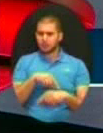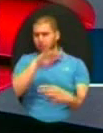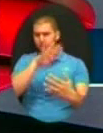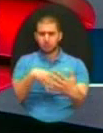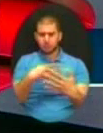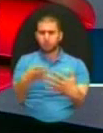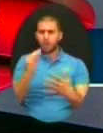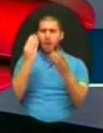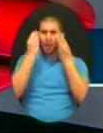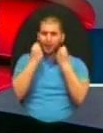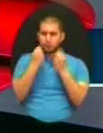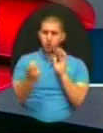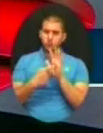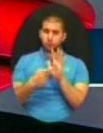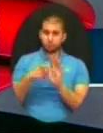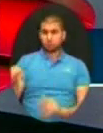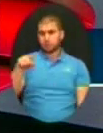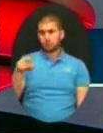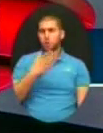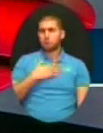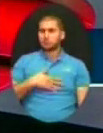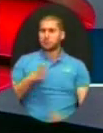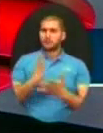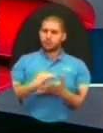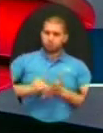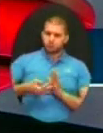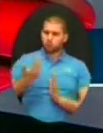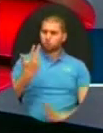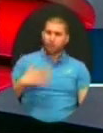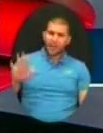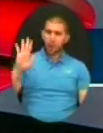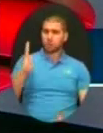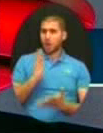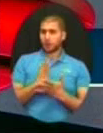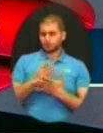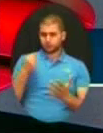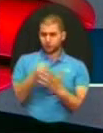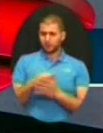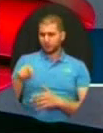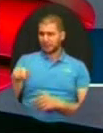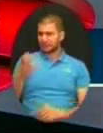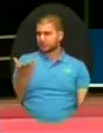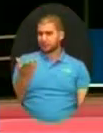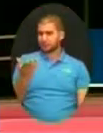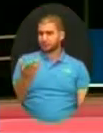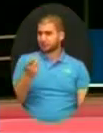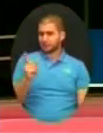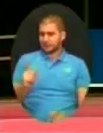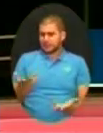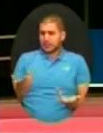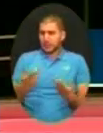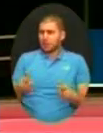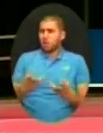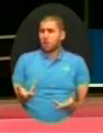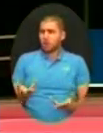של החרדים שרוצים, שלכם, שאתם רוצים להעביר את הכל בשלוש קריאות עד תום המושב? זה אני... לא מתכנס